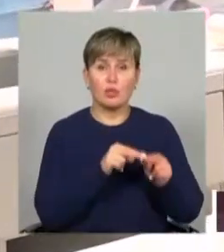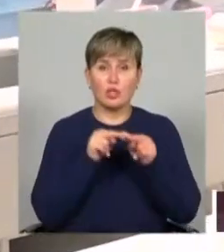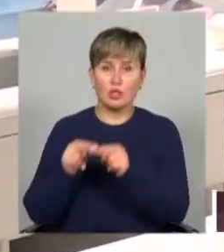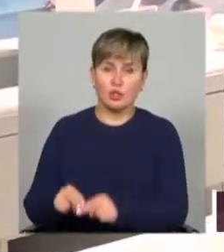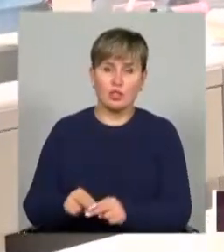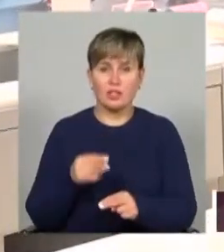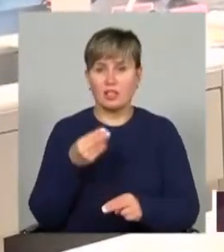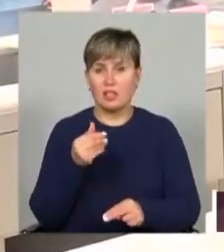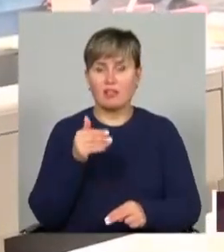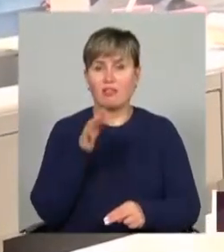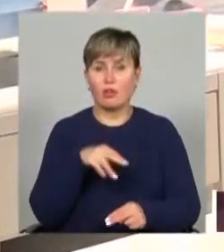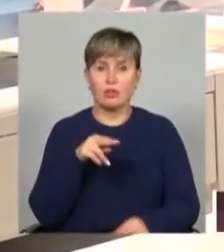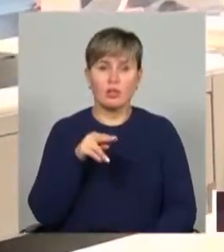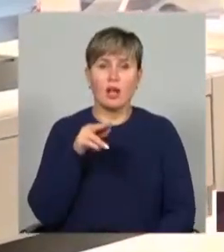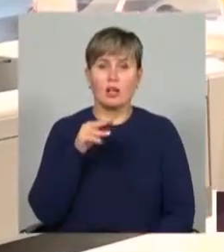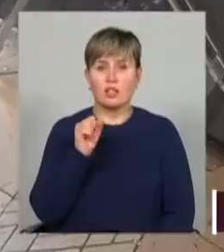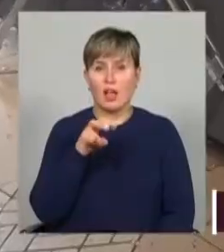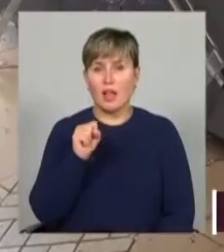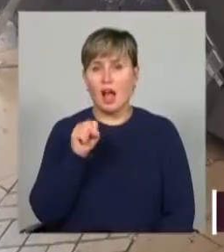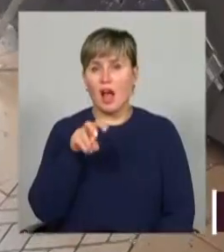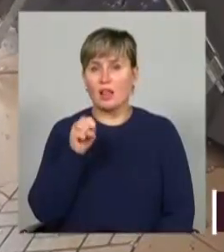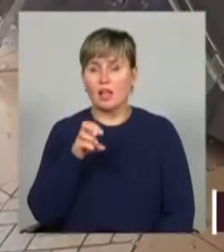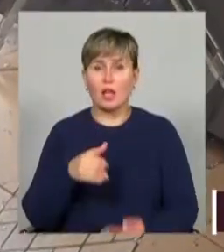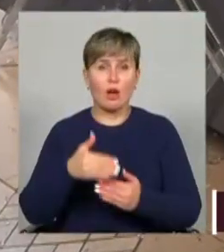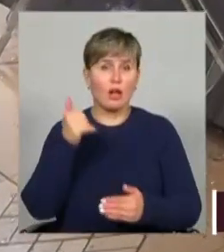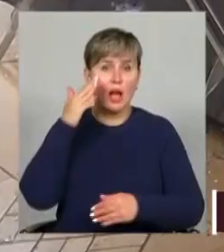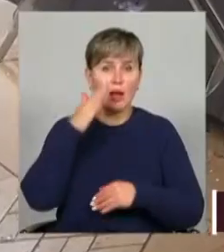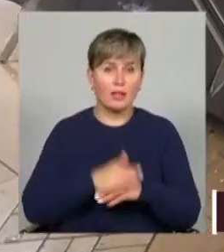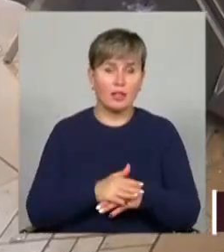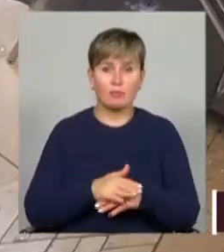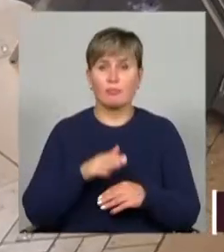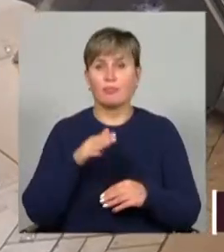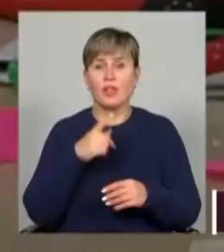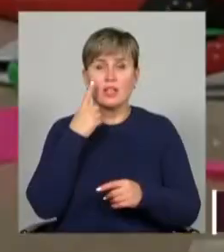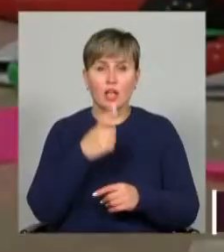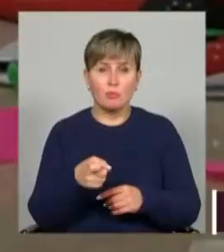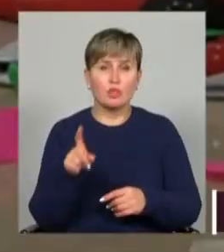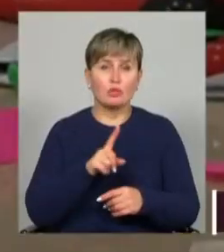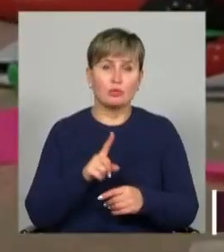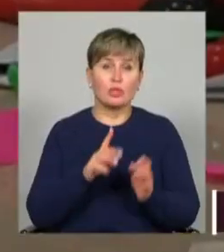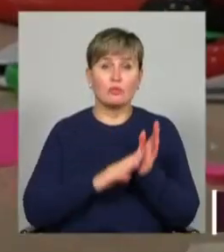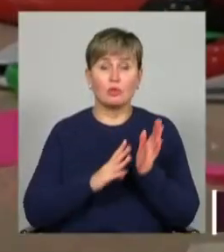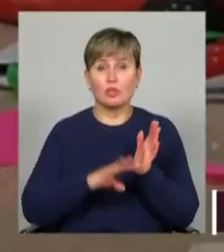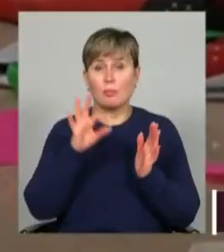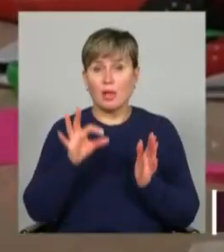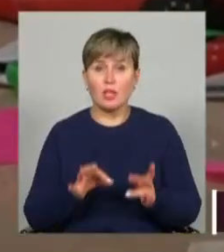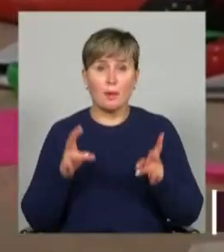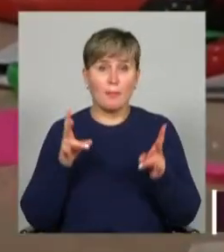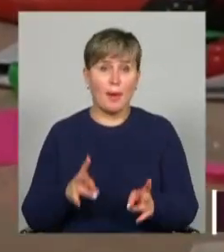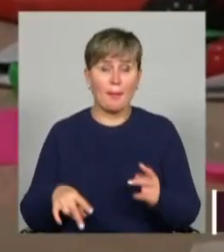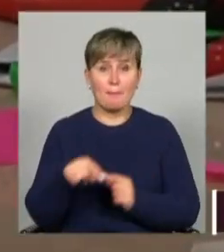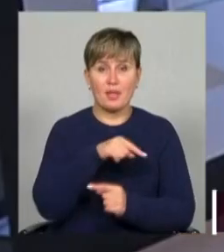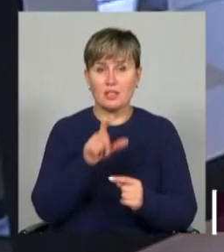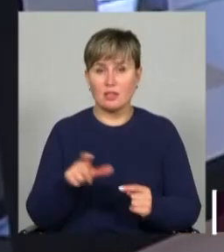из средств фонда «Жанал Атау». Напомню, ранее аким города Ербулат Досаев сообщил, что 90% пострадавших